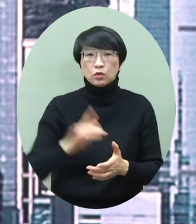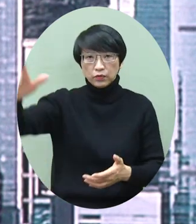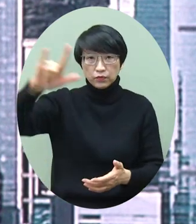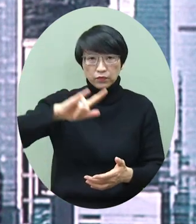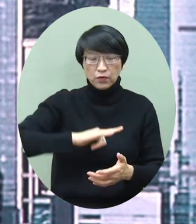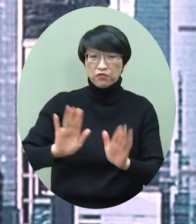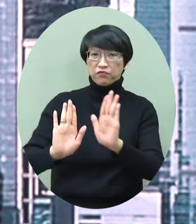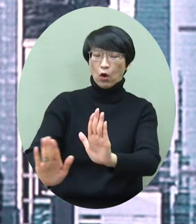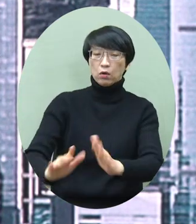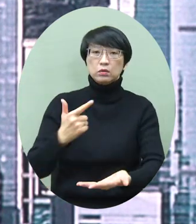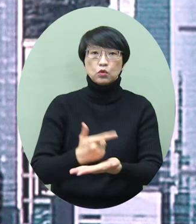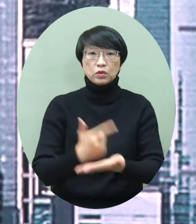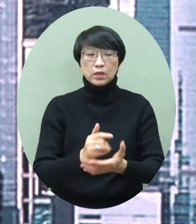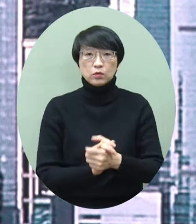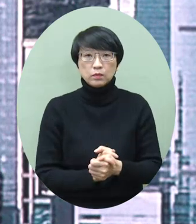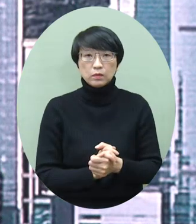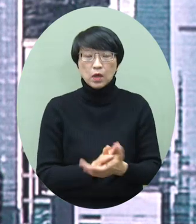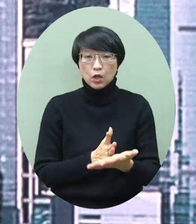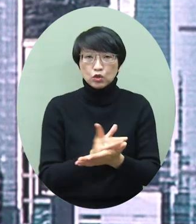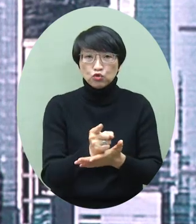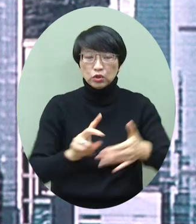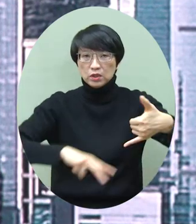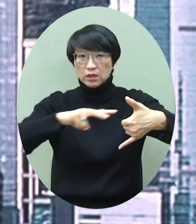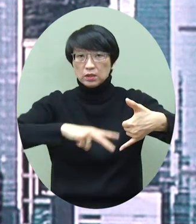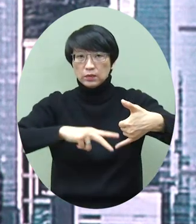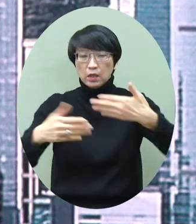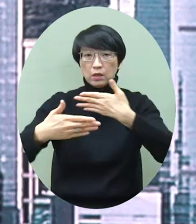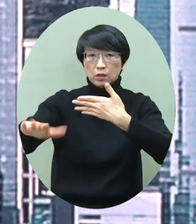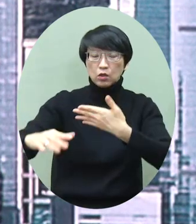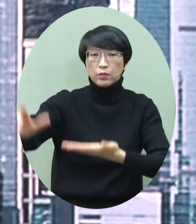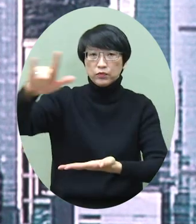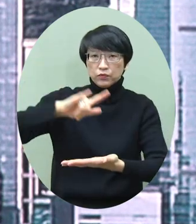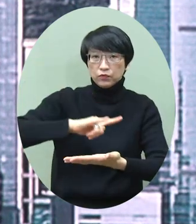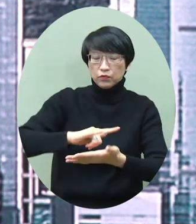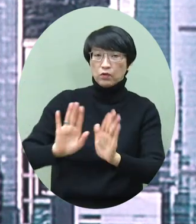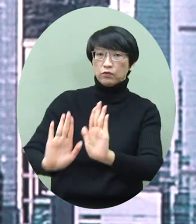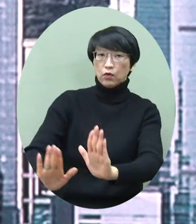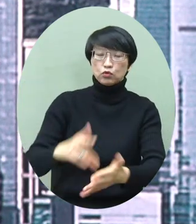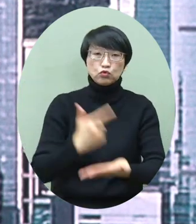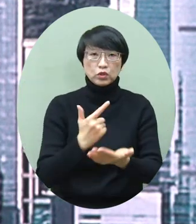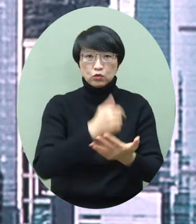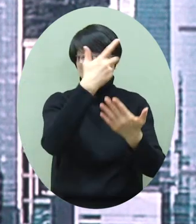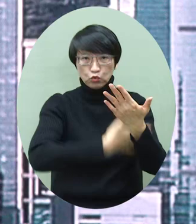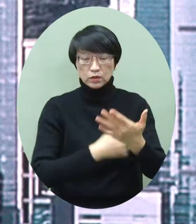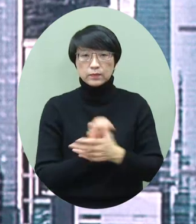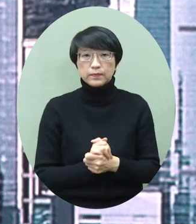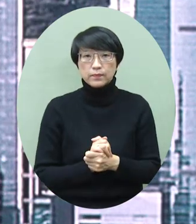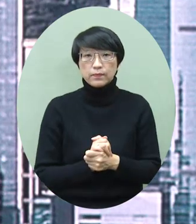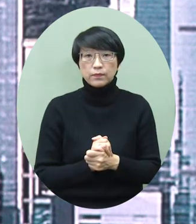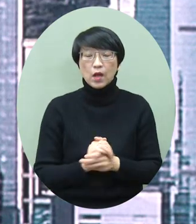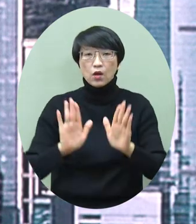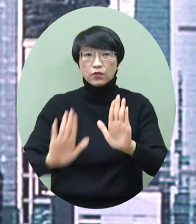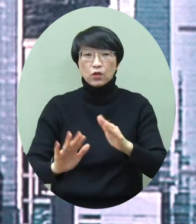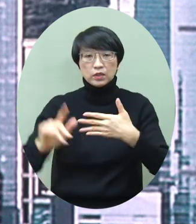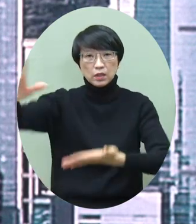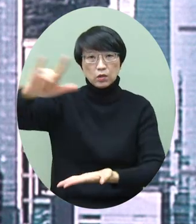關。指定檢疫酒店計劃是外防輸入策略之下的重要措施，有效避免來自